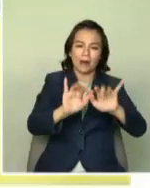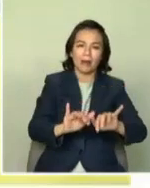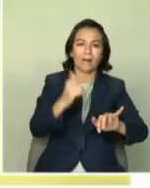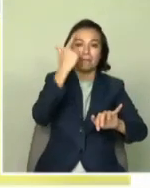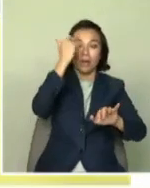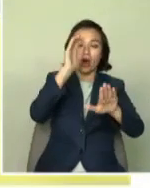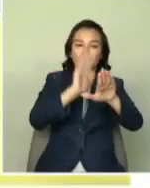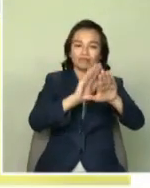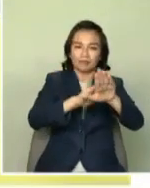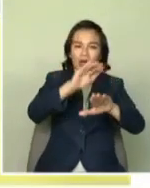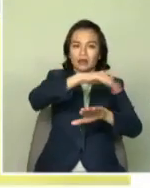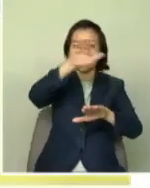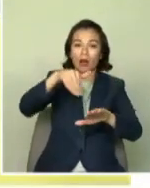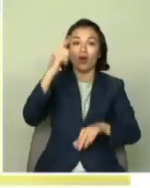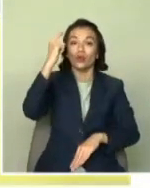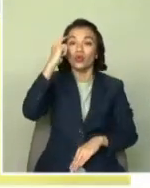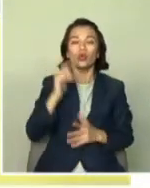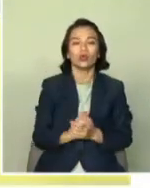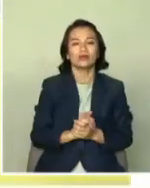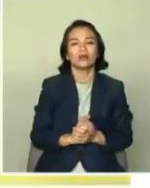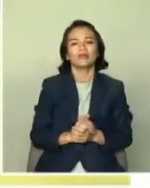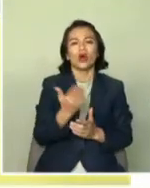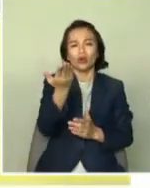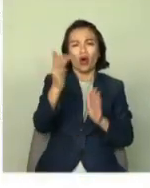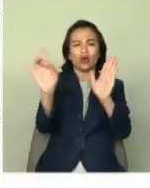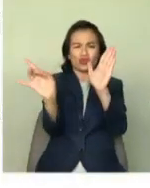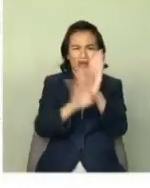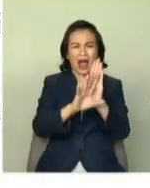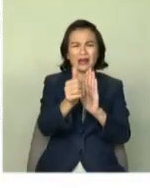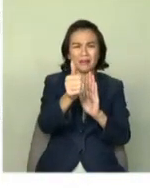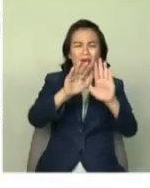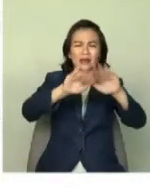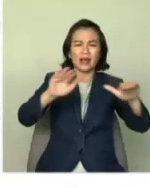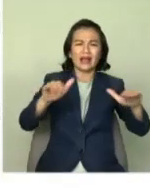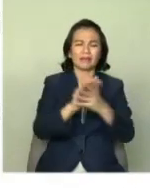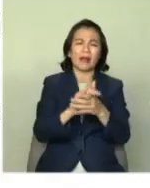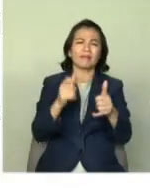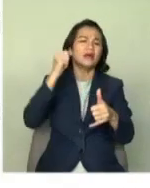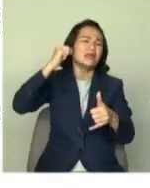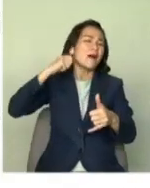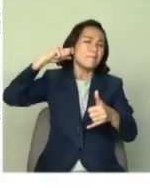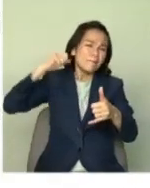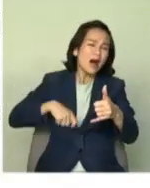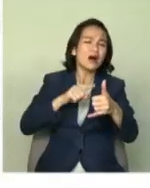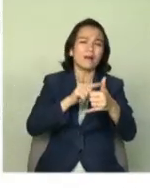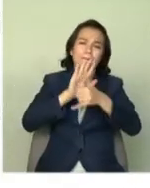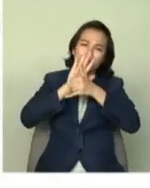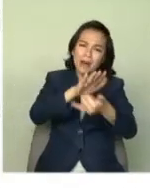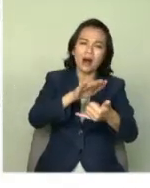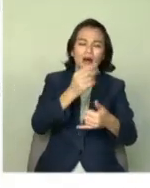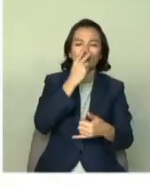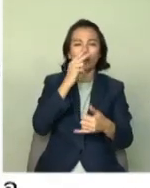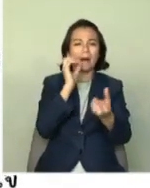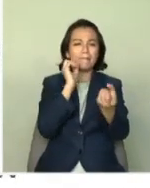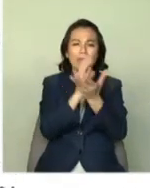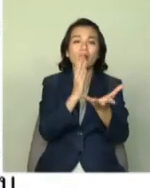ให้เกิดความตระหนักขอให้กรณีนี้เป็นครั้งสุดท้ายที่เด็กๆจะถูกกระทำรุนแรงแบบไม่เหมาะสมความคืบหน้า